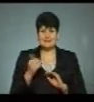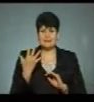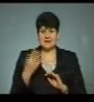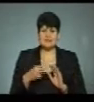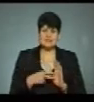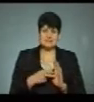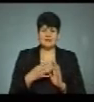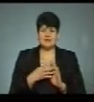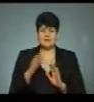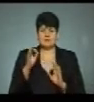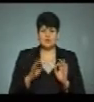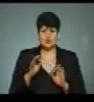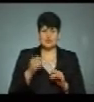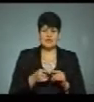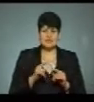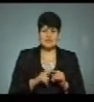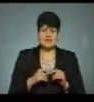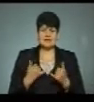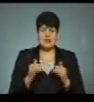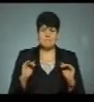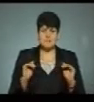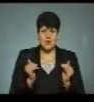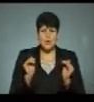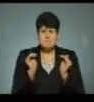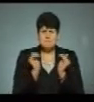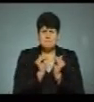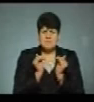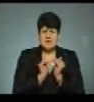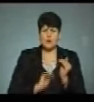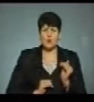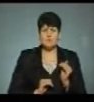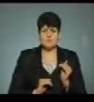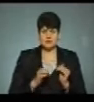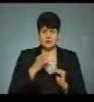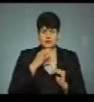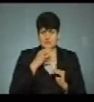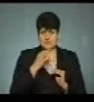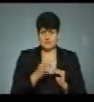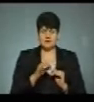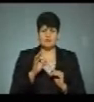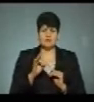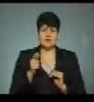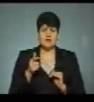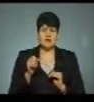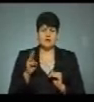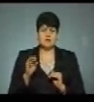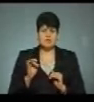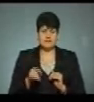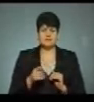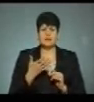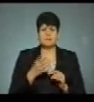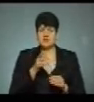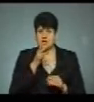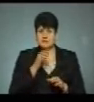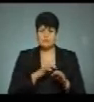Це кредитування для малого та мікробізнесу, розповів представник Фонду розвитку підприємництва Руслан Гашев. За його словами, під час